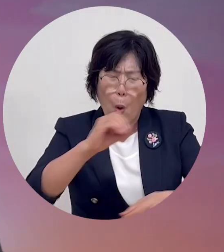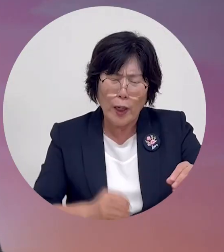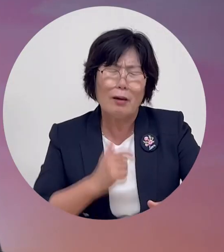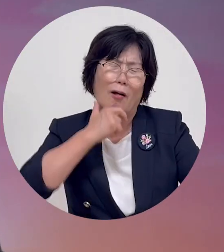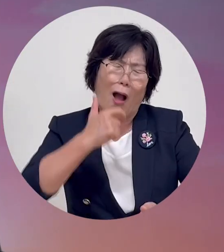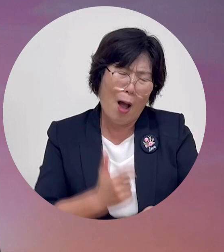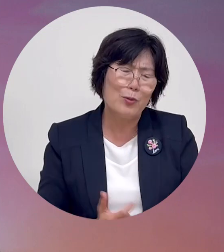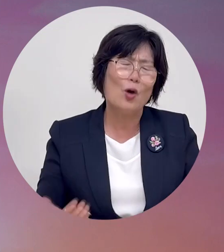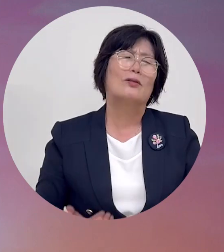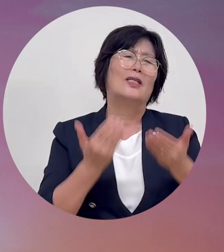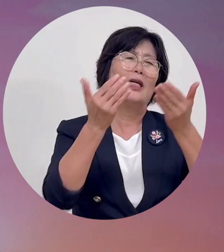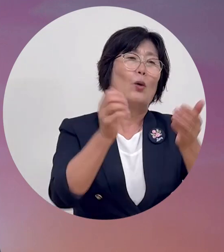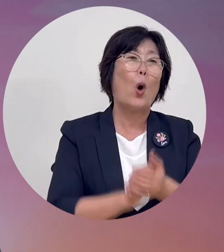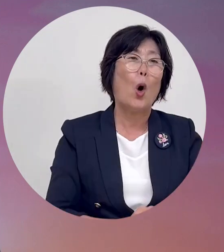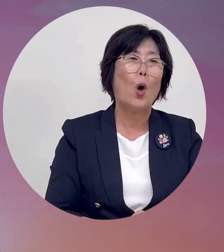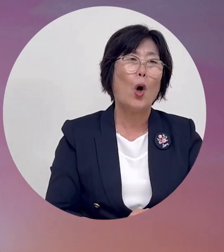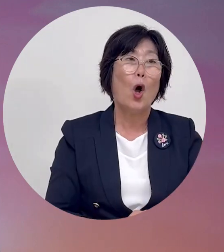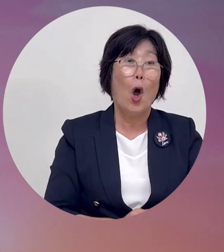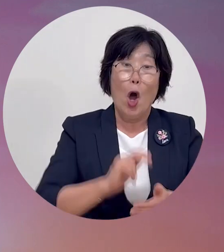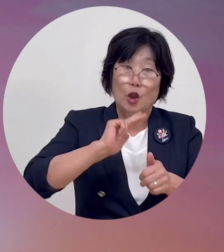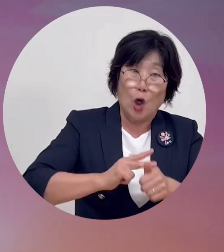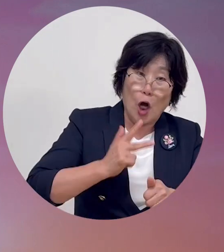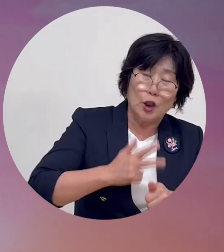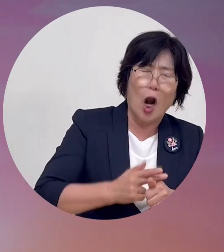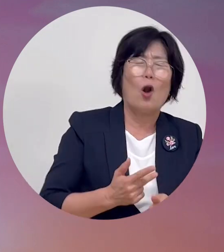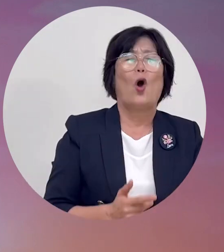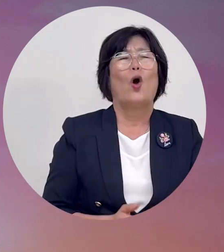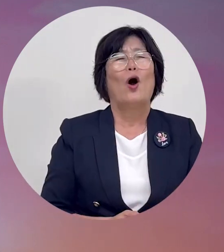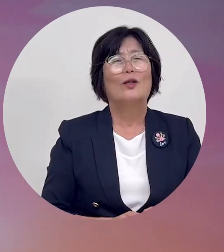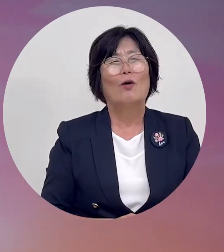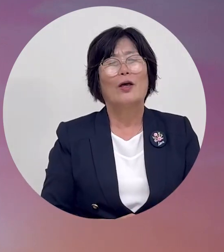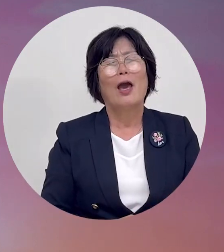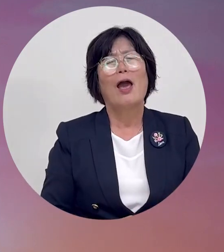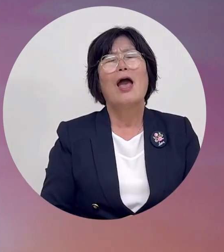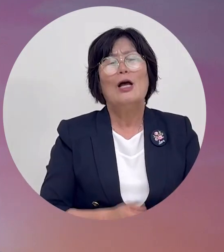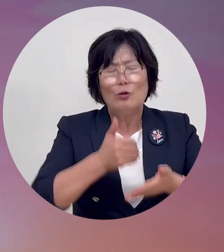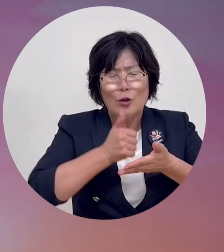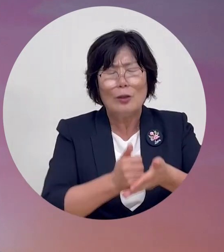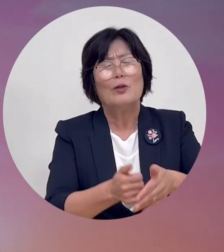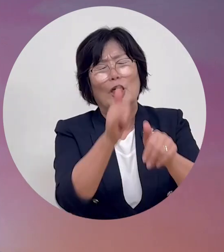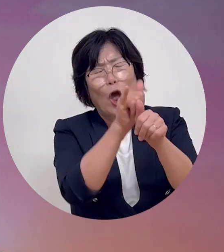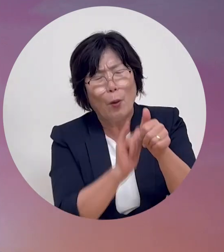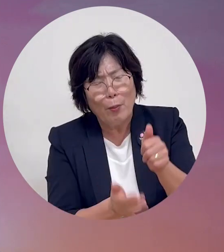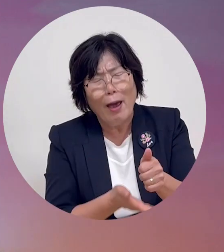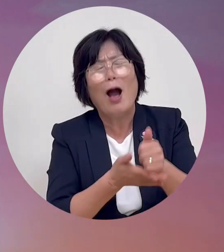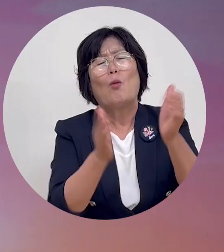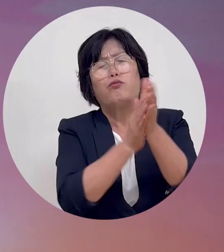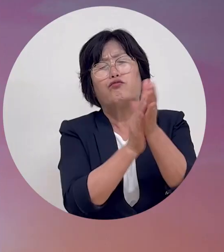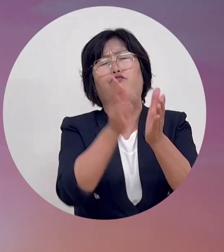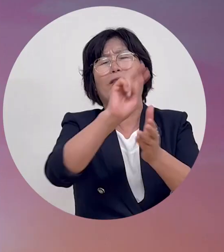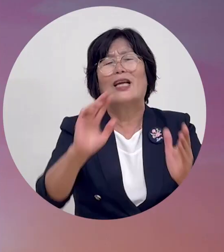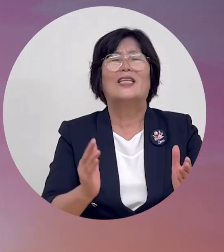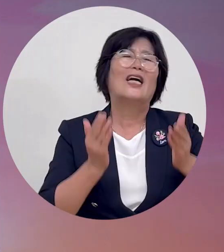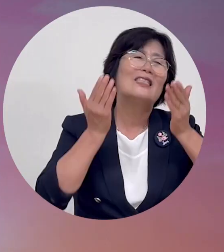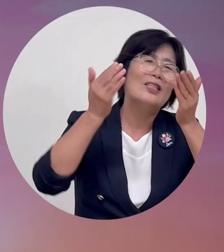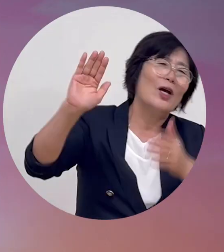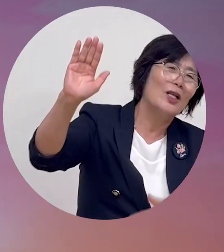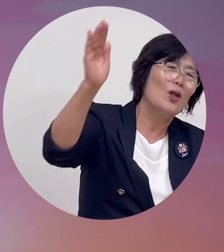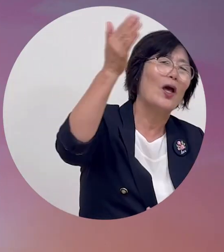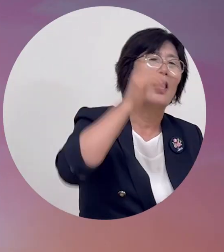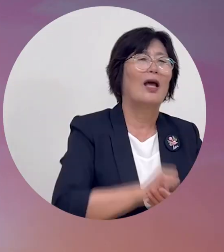없어요? 우리 저절로 경배, 주님을 경배하고 찬양해야 안 해야 돼요? 해야 되죠.